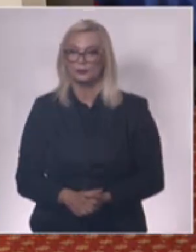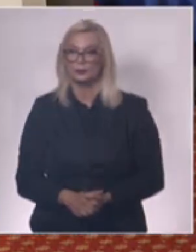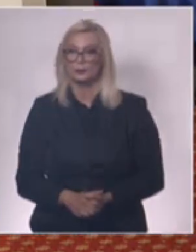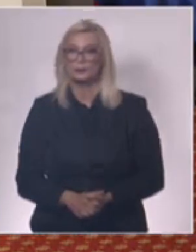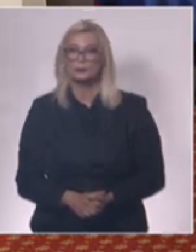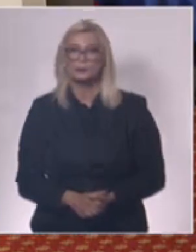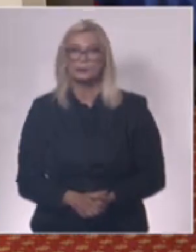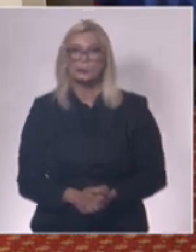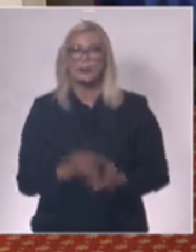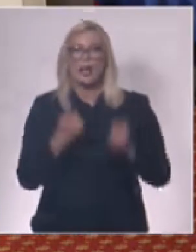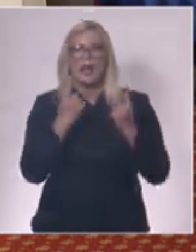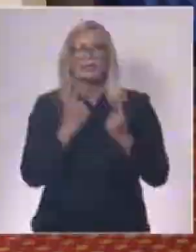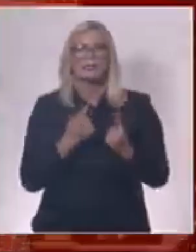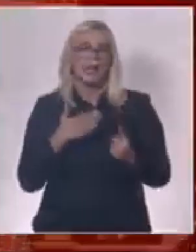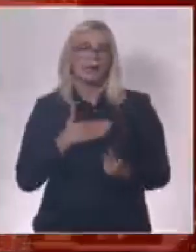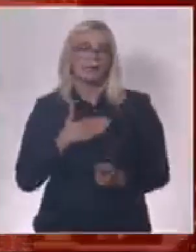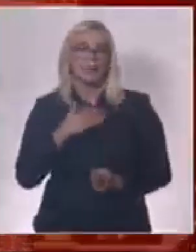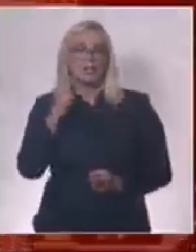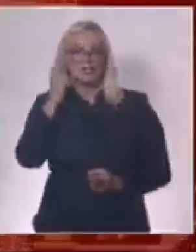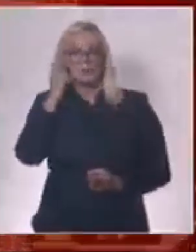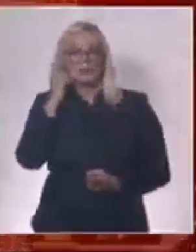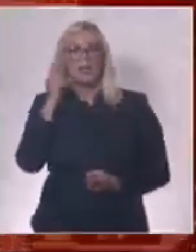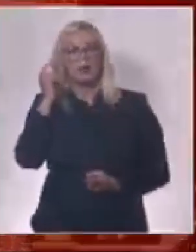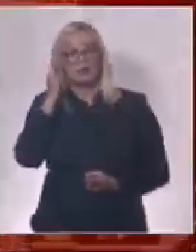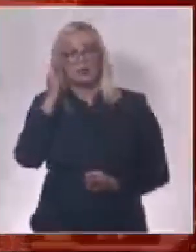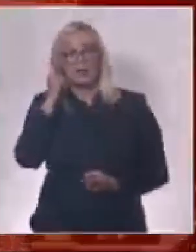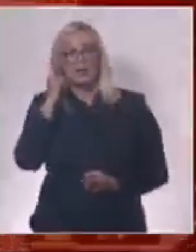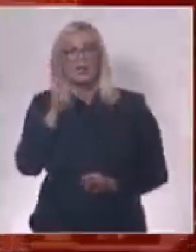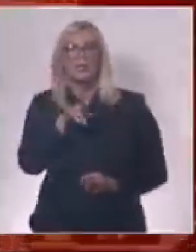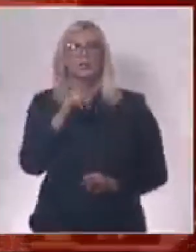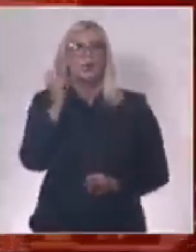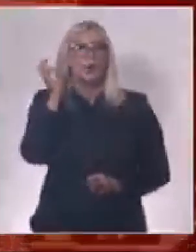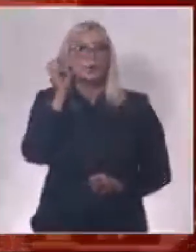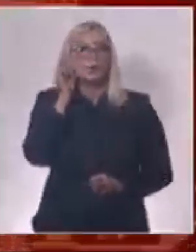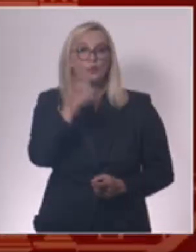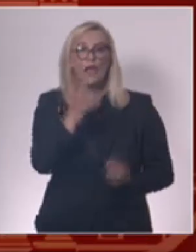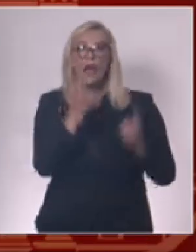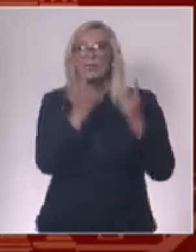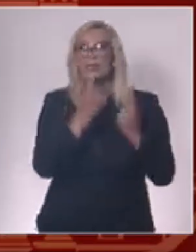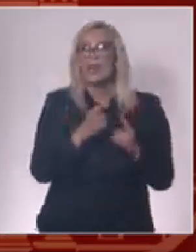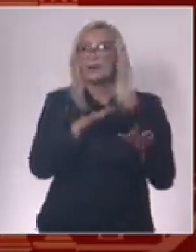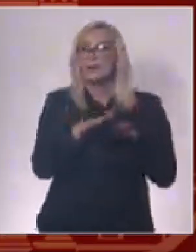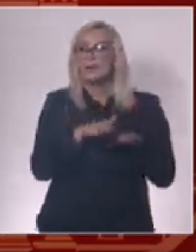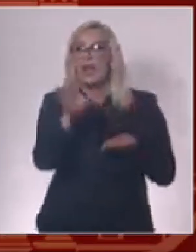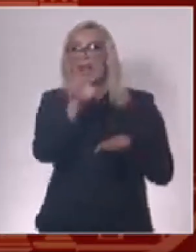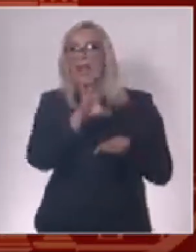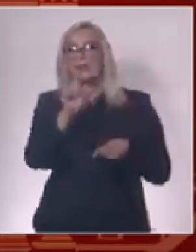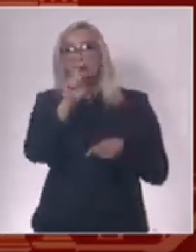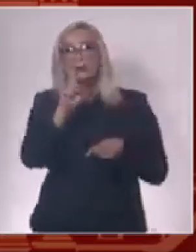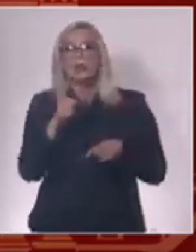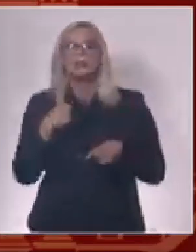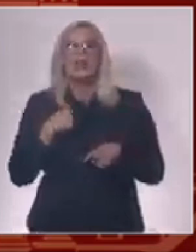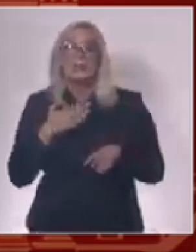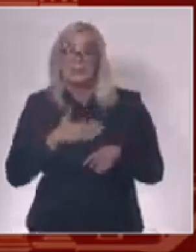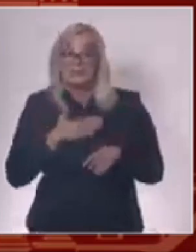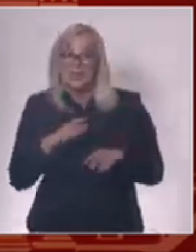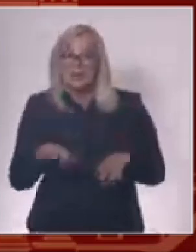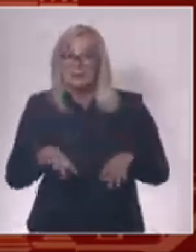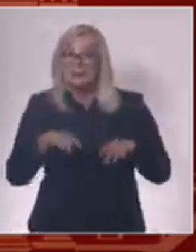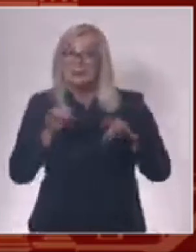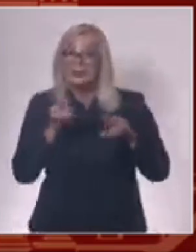Ставот наш го знаете, го слушнавте ставот и од министерот за европски прашања. Ние сме за решение, ние сме